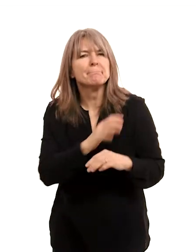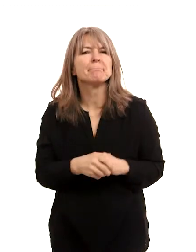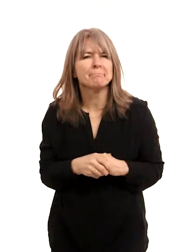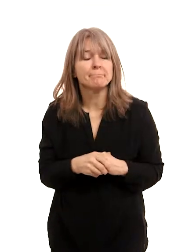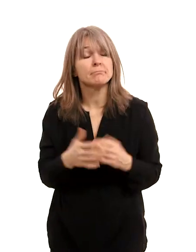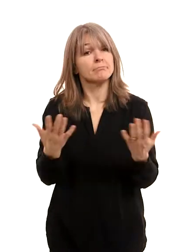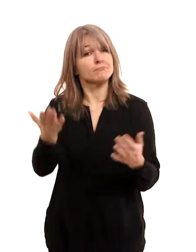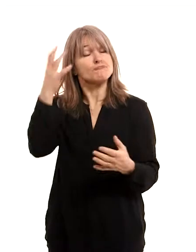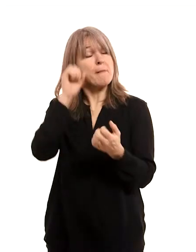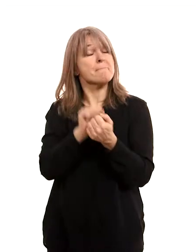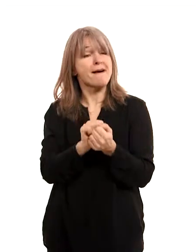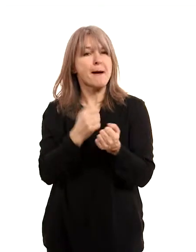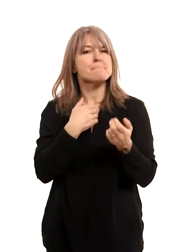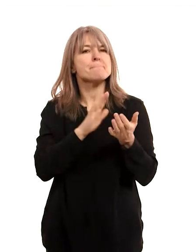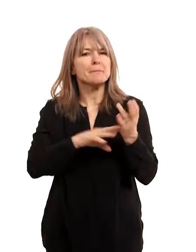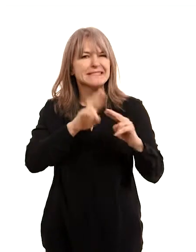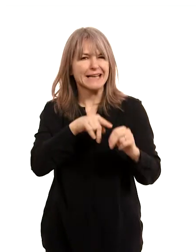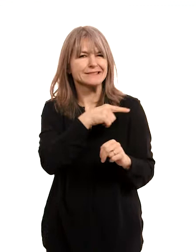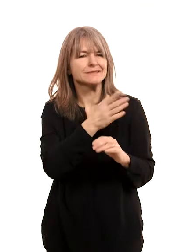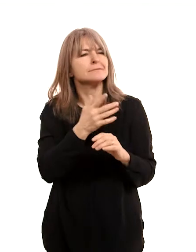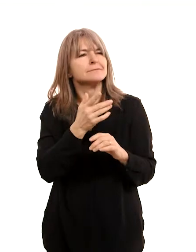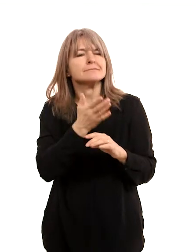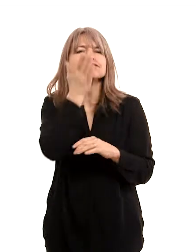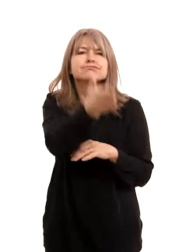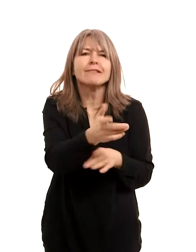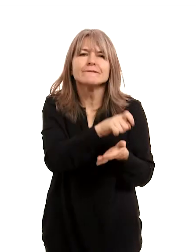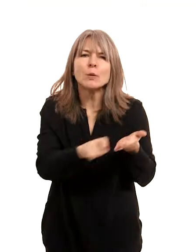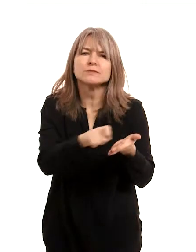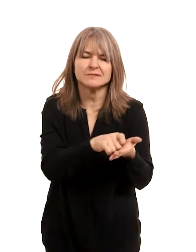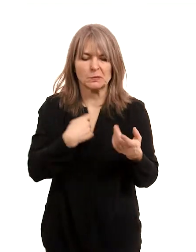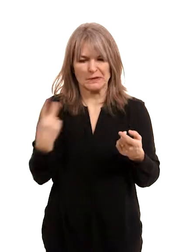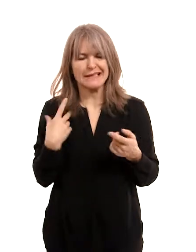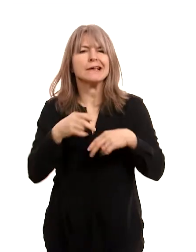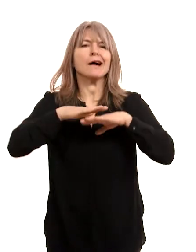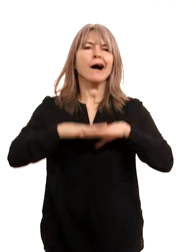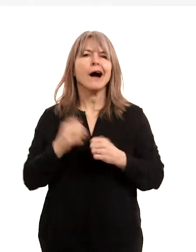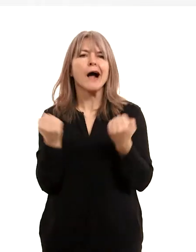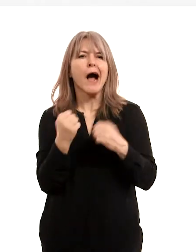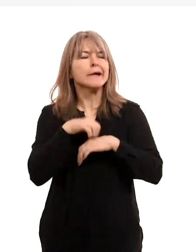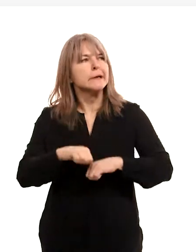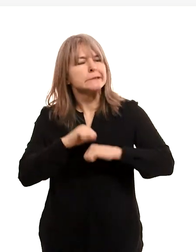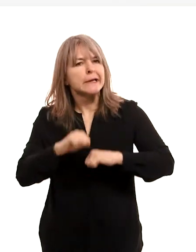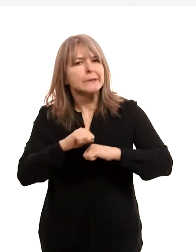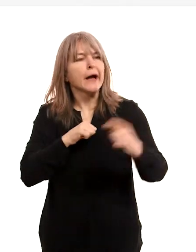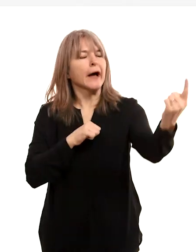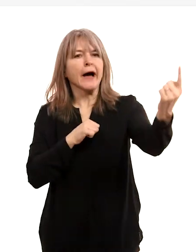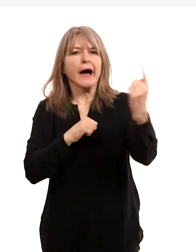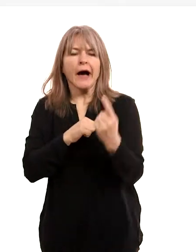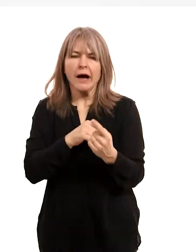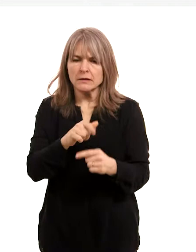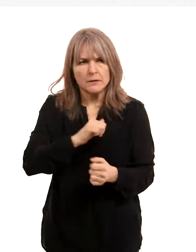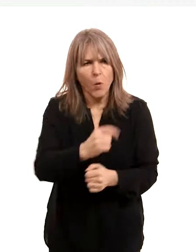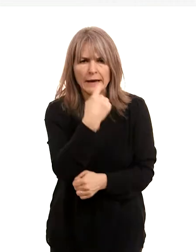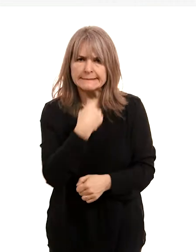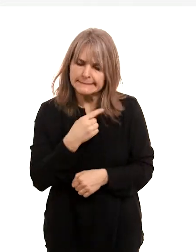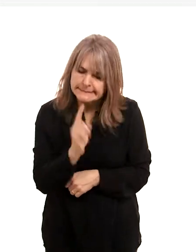wedyn cofiwch bleidleisio mae mor bwysig, oherwydd allwch chi ddim deud dim byd am beth sy'n digwydd. Mae bleidleisio'n bwysig i fi